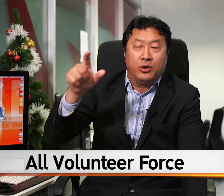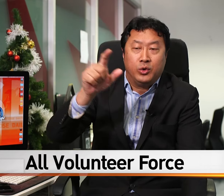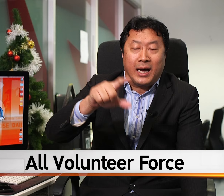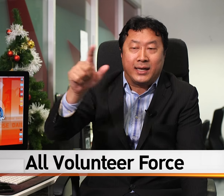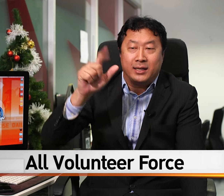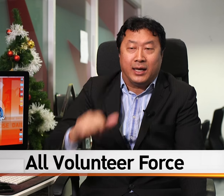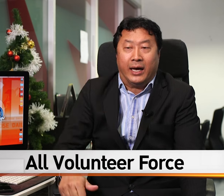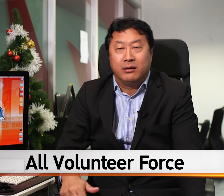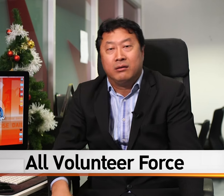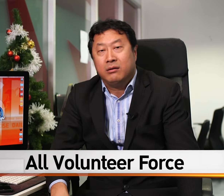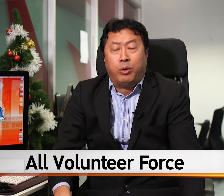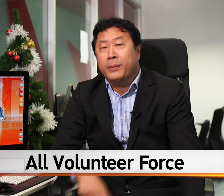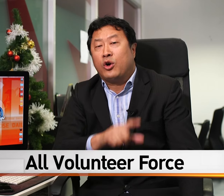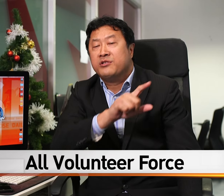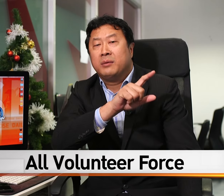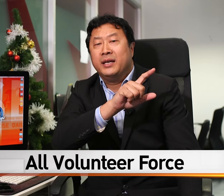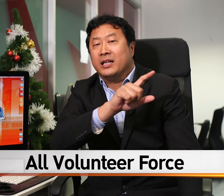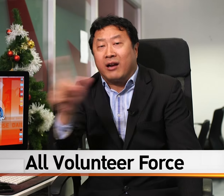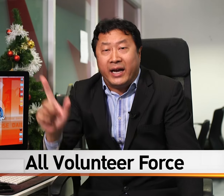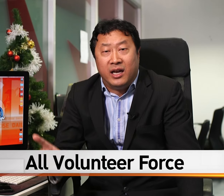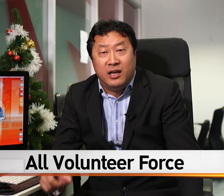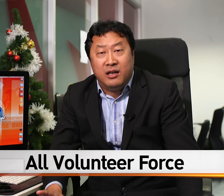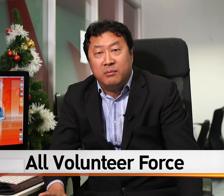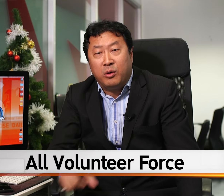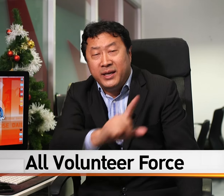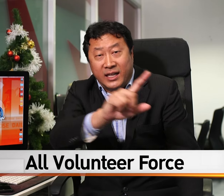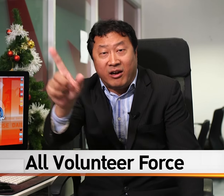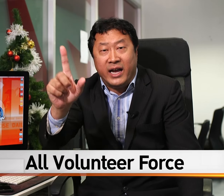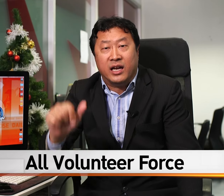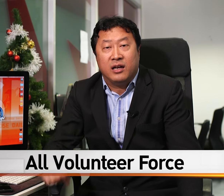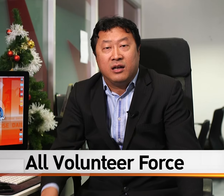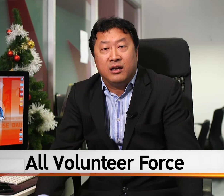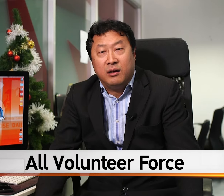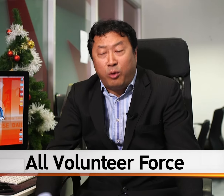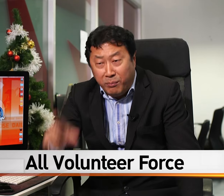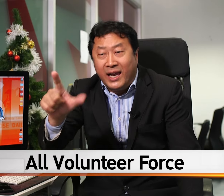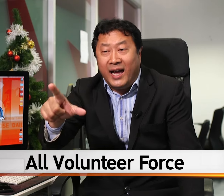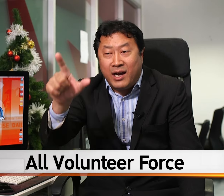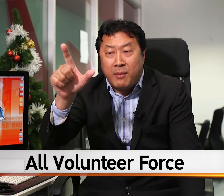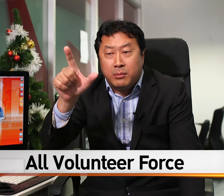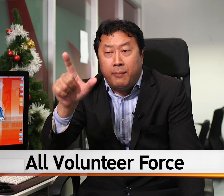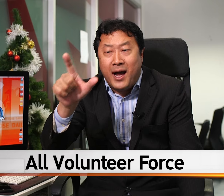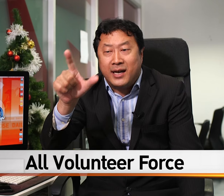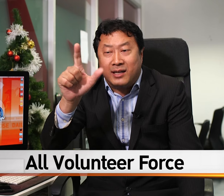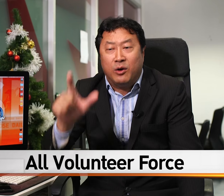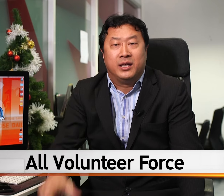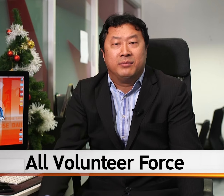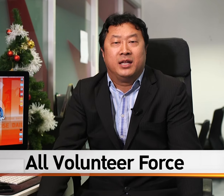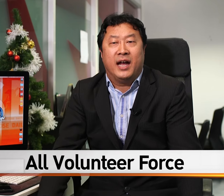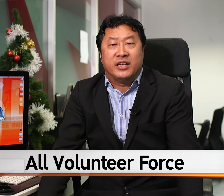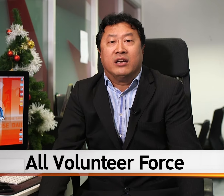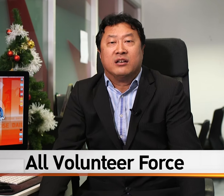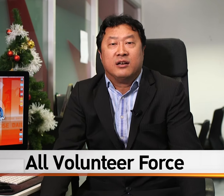อนนี้เป็นฤดูการเกณฑ์ทหารผมเป็นคนซึ่งไม่เหยียดใครผมไม่เหยียดใครผมเนี่ยแหละให้ความเสมอภาคอย่างเท่า